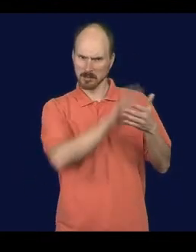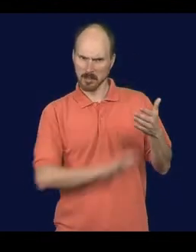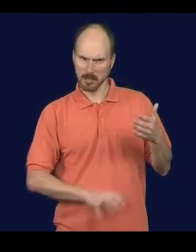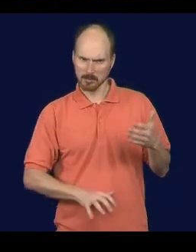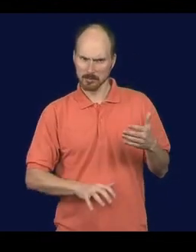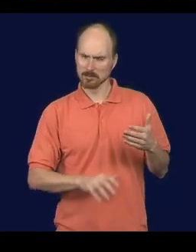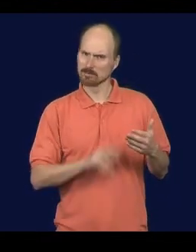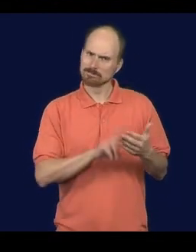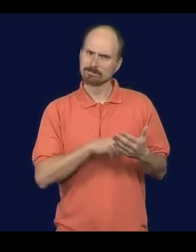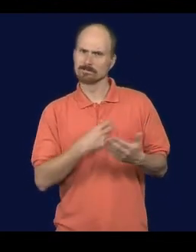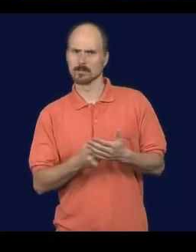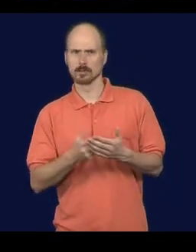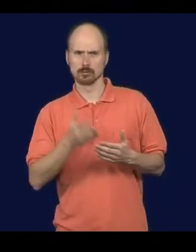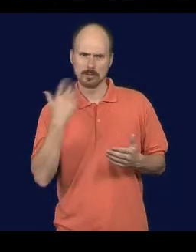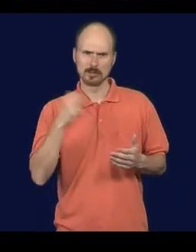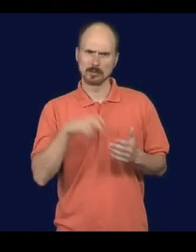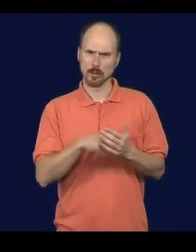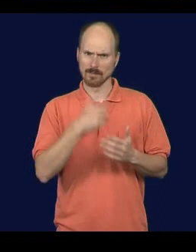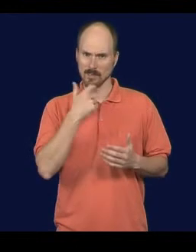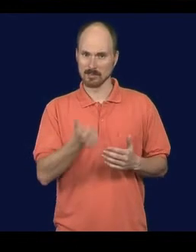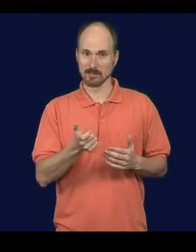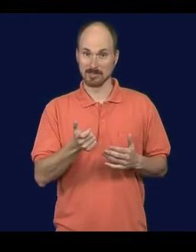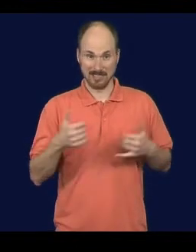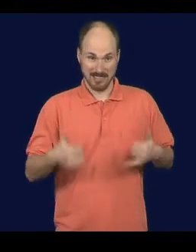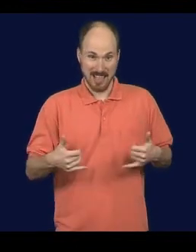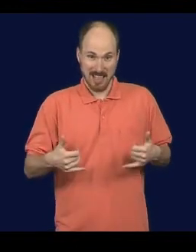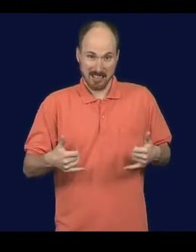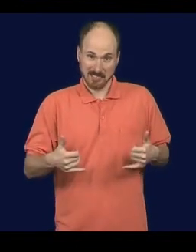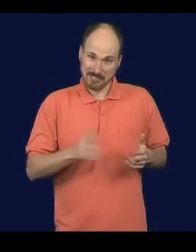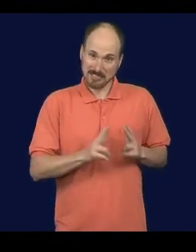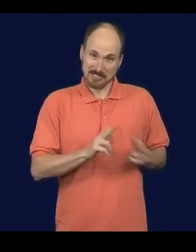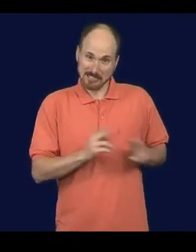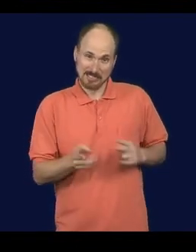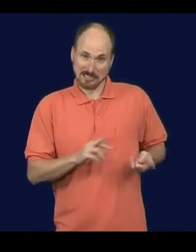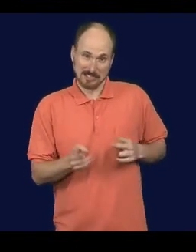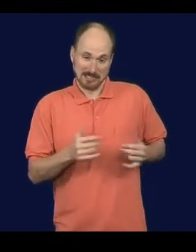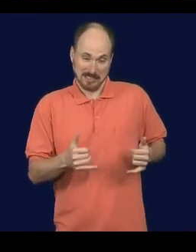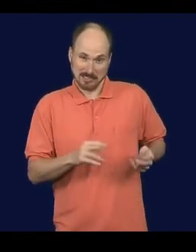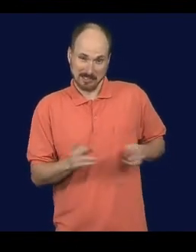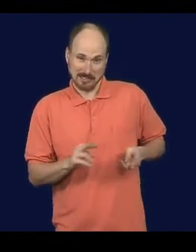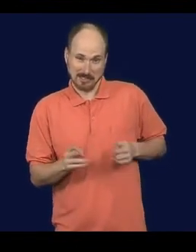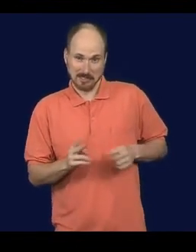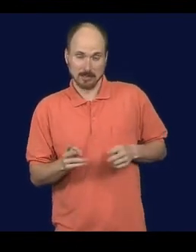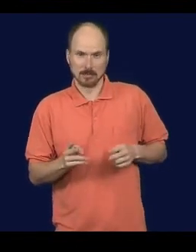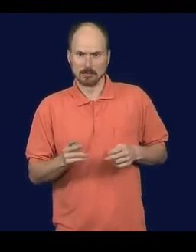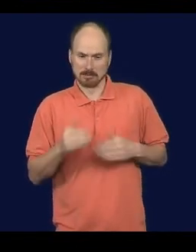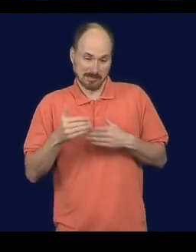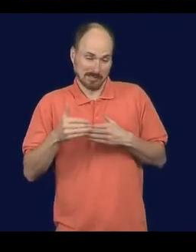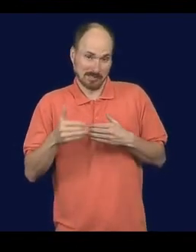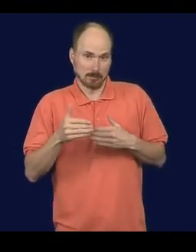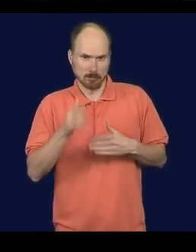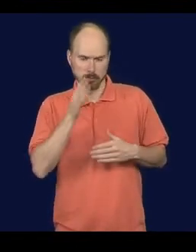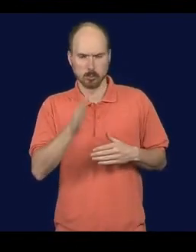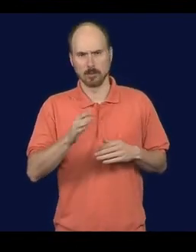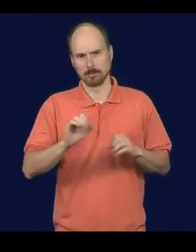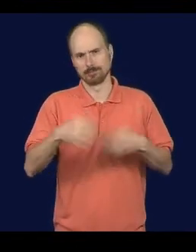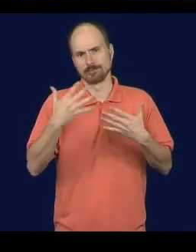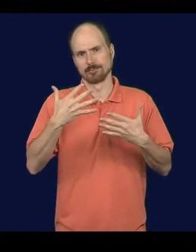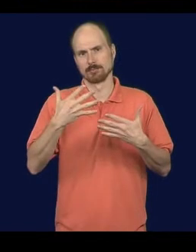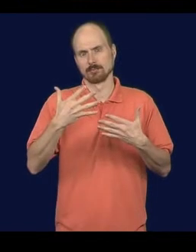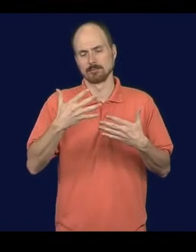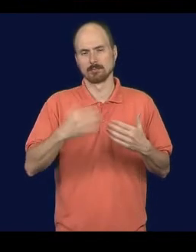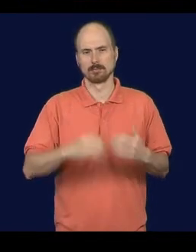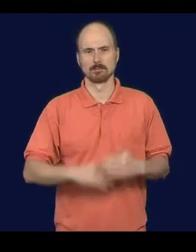Dobrý den, děkuji za dotaz. Tak zrovna konkrétně zprávy se tahají z IDNESu. Jejich